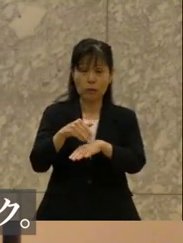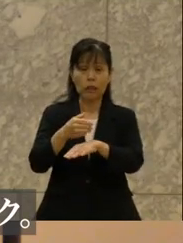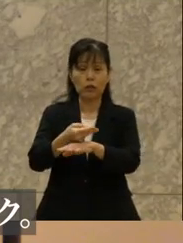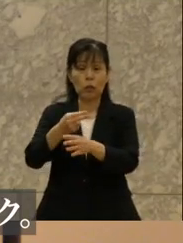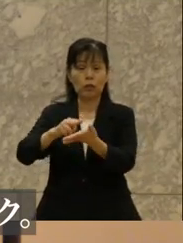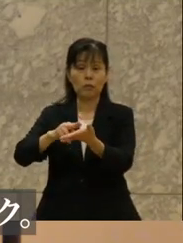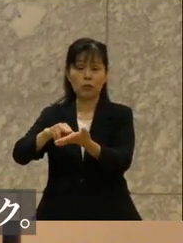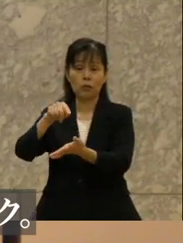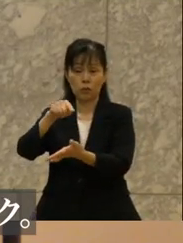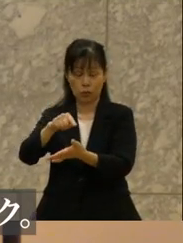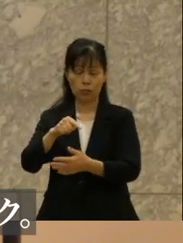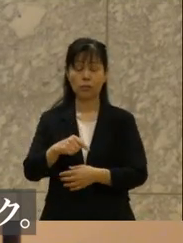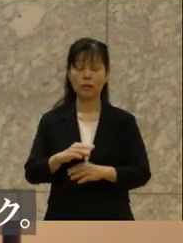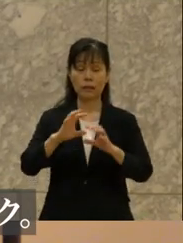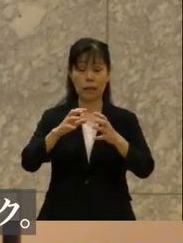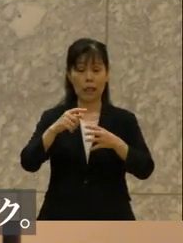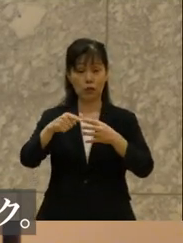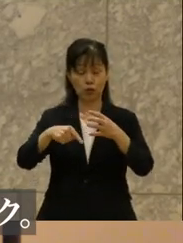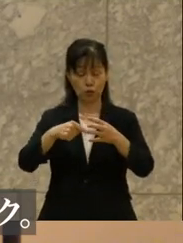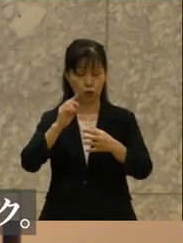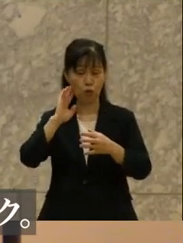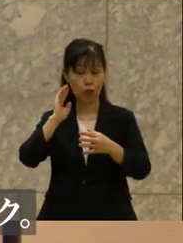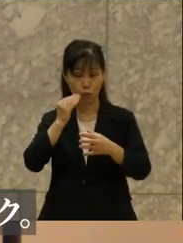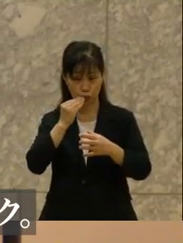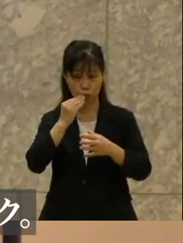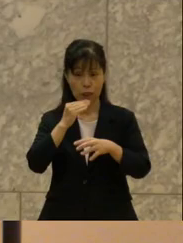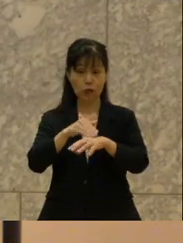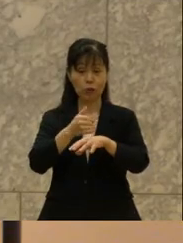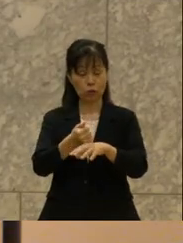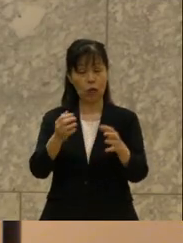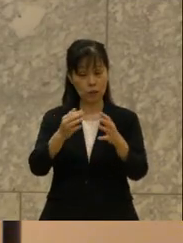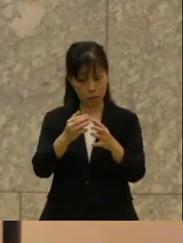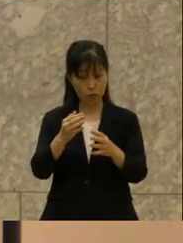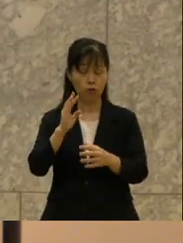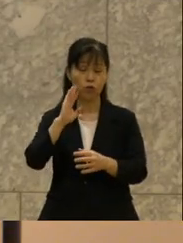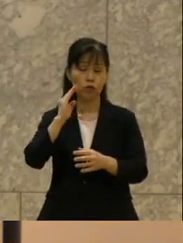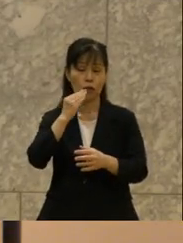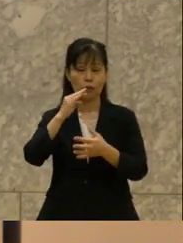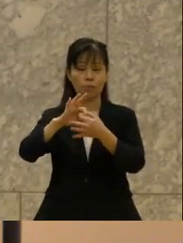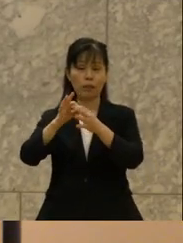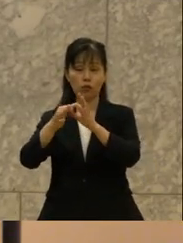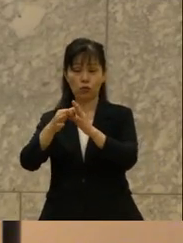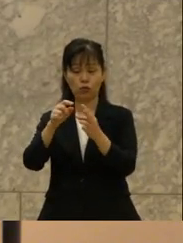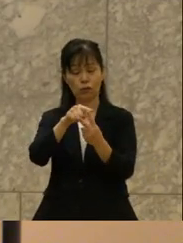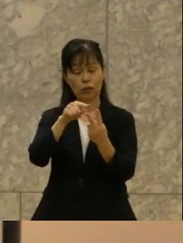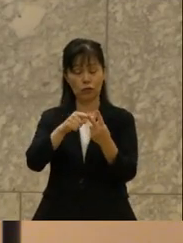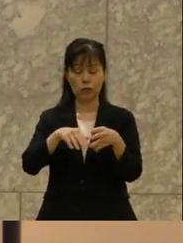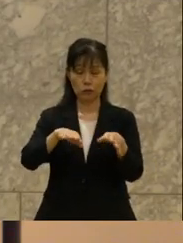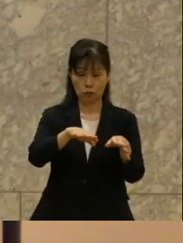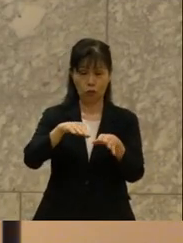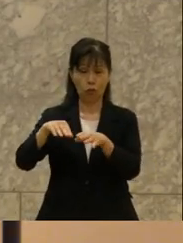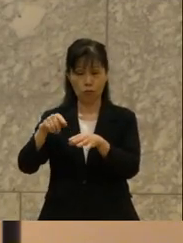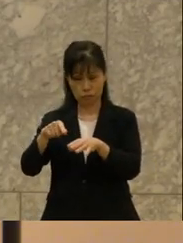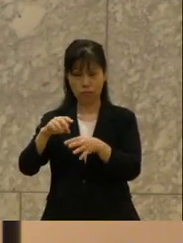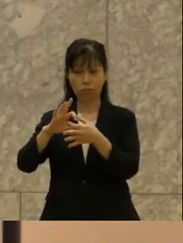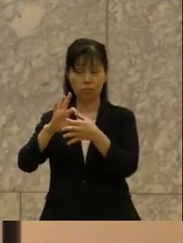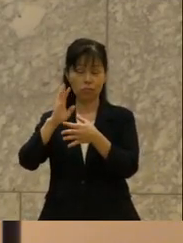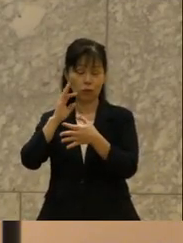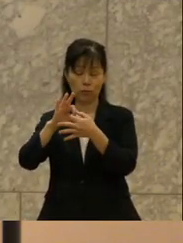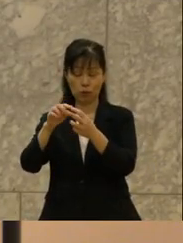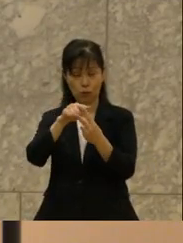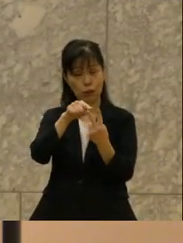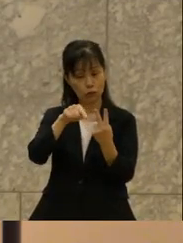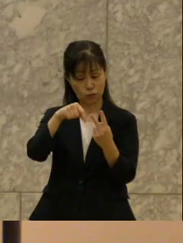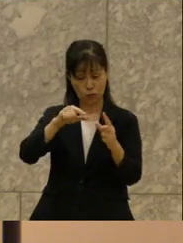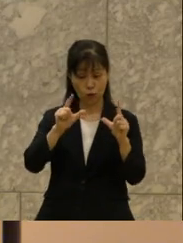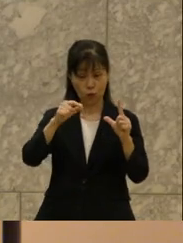の劣悪あのデフアスリートがですね一堂に会しますでオリンピックこれ2つの国際大会が東京で開催されますこの2つの